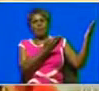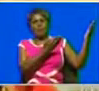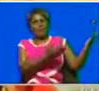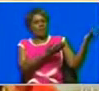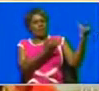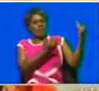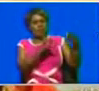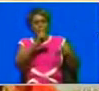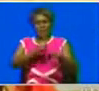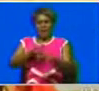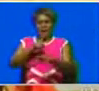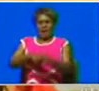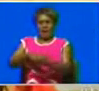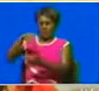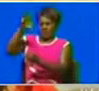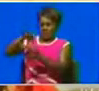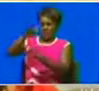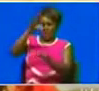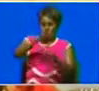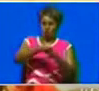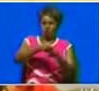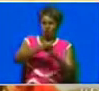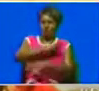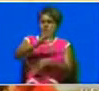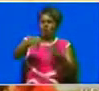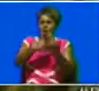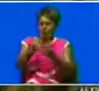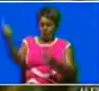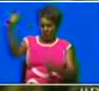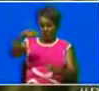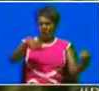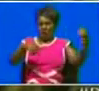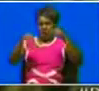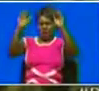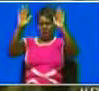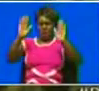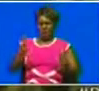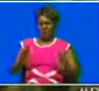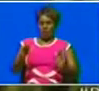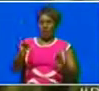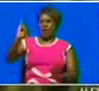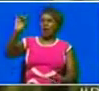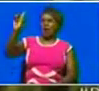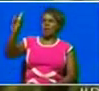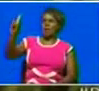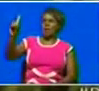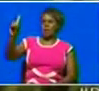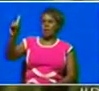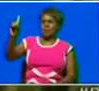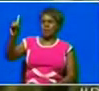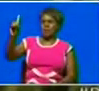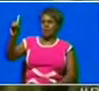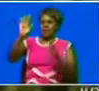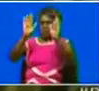expect wakati wa actual elections wote watajitokeza. Muhimu ni kadi yako ya ID. Ile yetu tulokupa